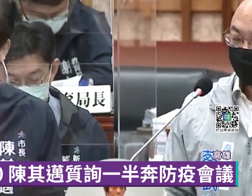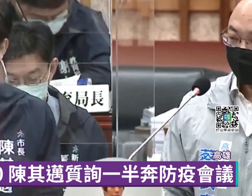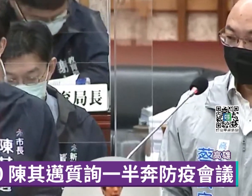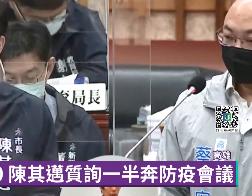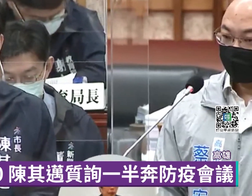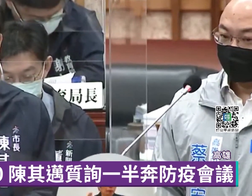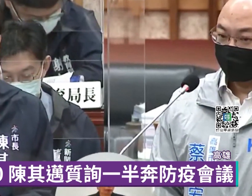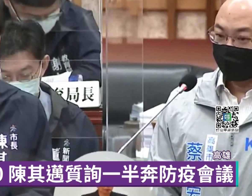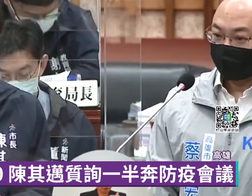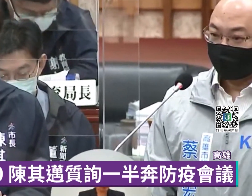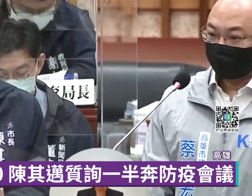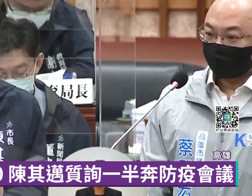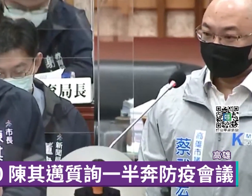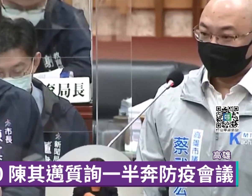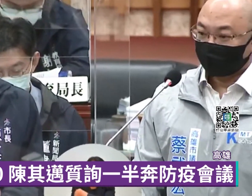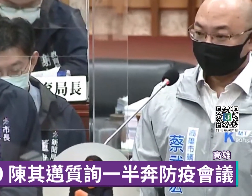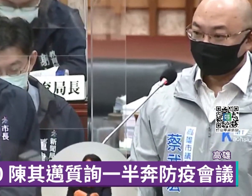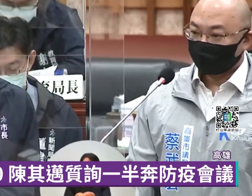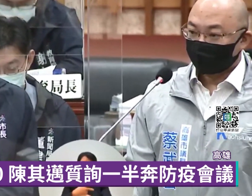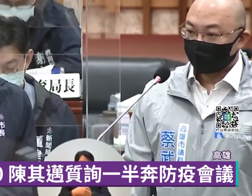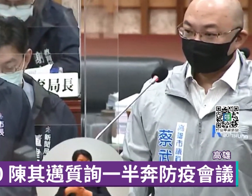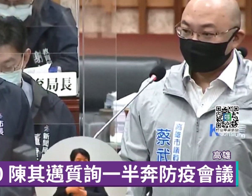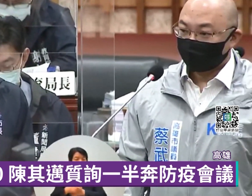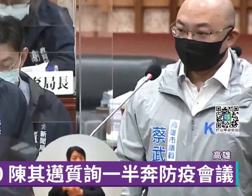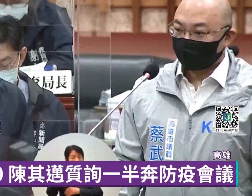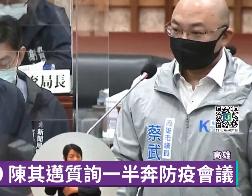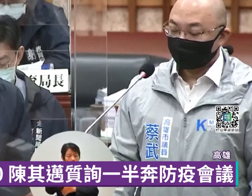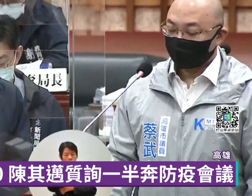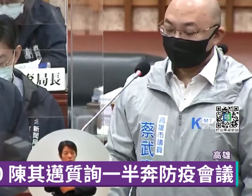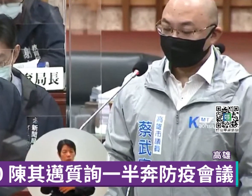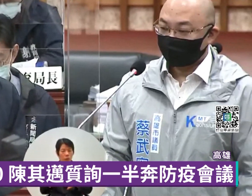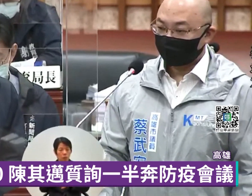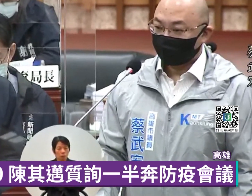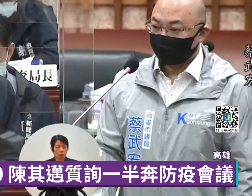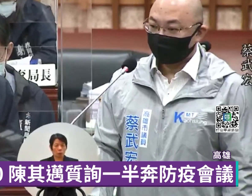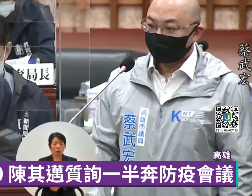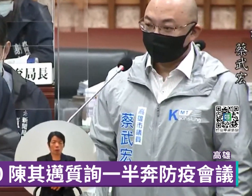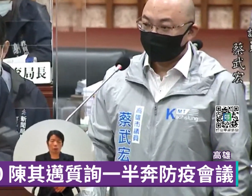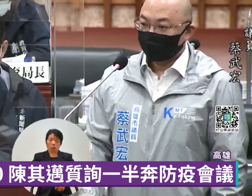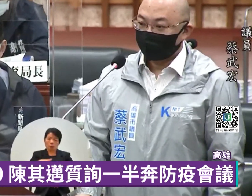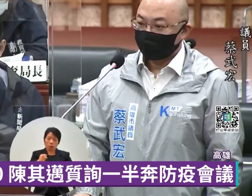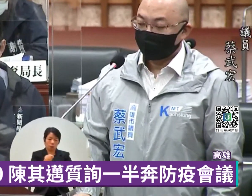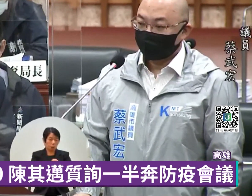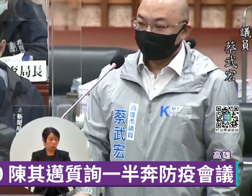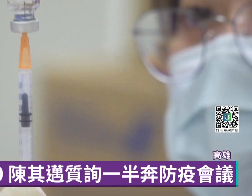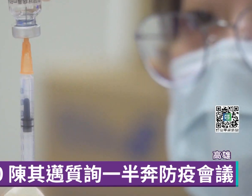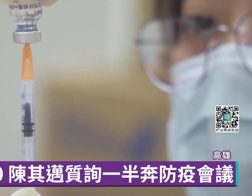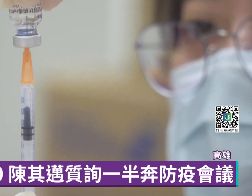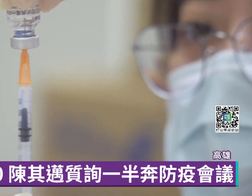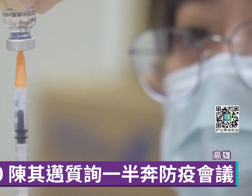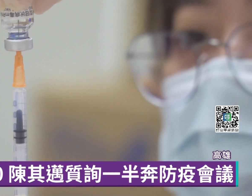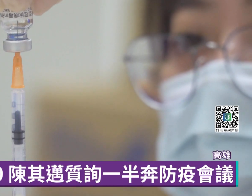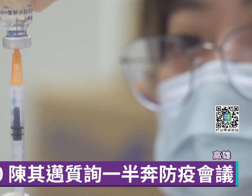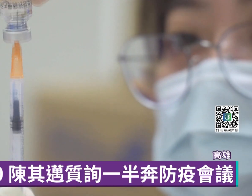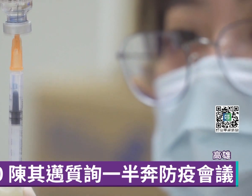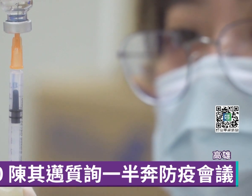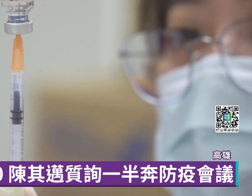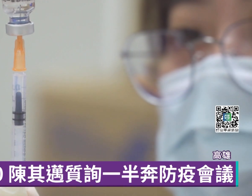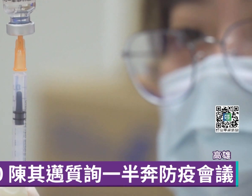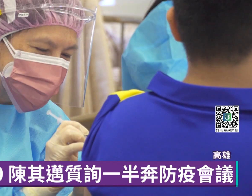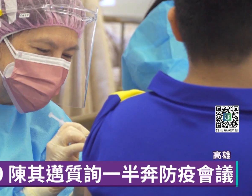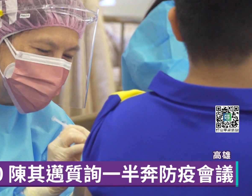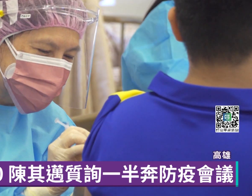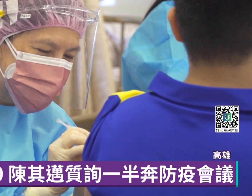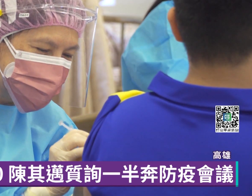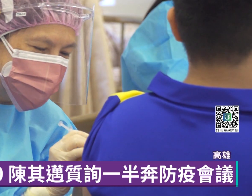高雄市长陈其迈上午赴议会接受市政总质询，进行到一半紧急告假致歉离席，因为高雄疫